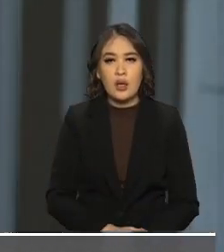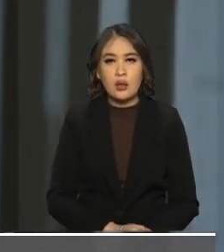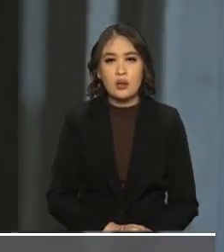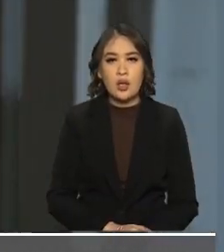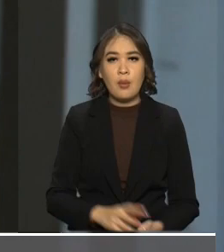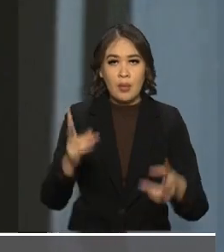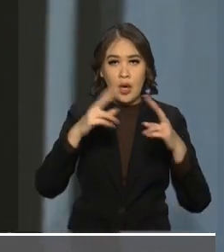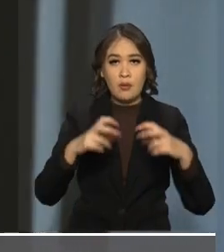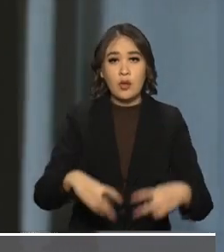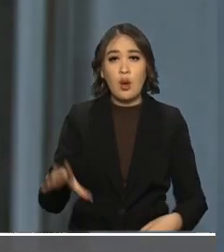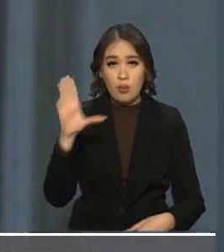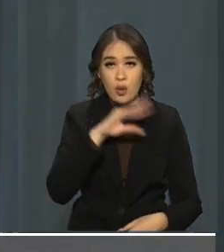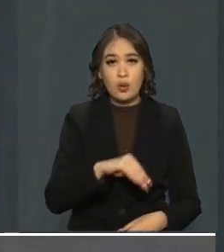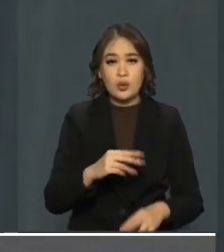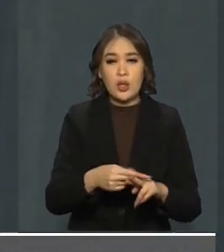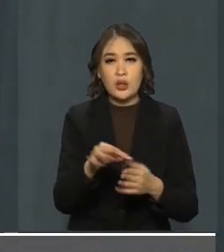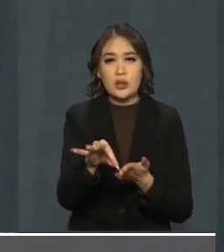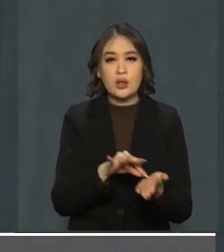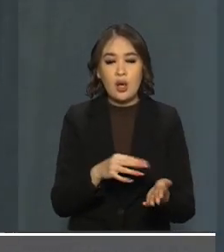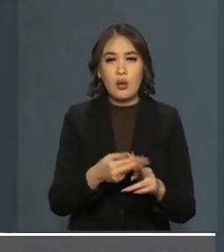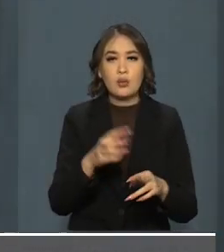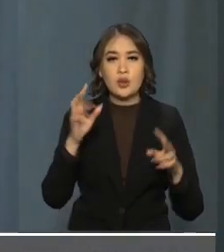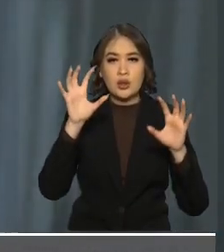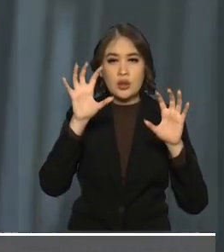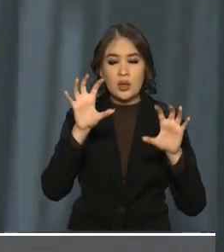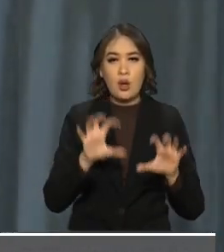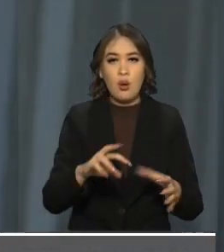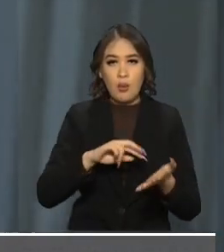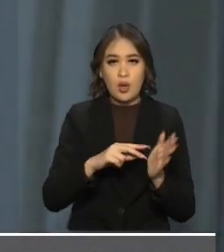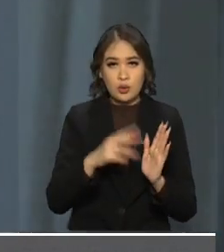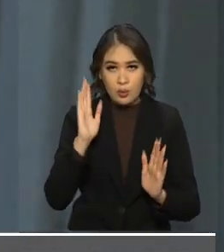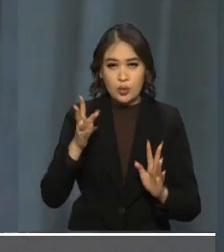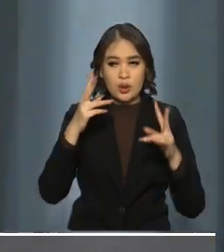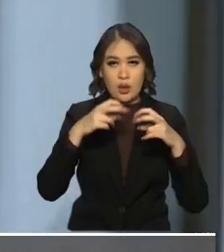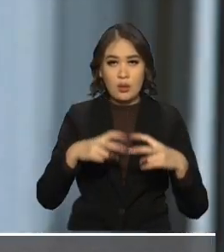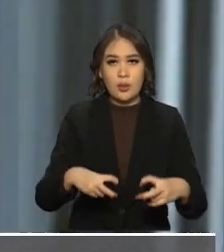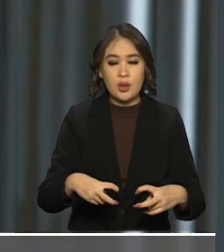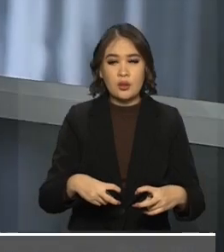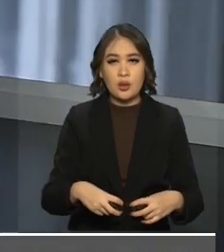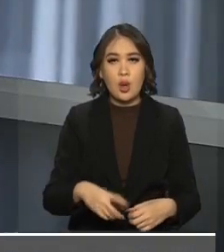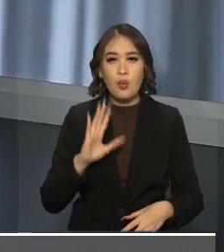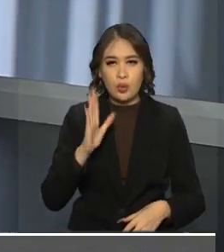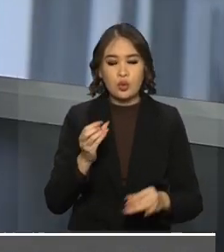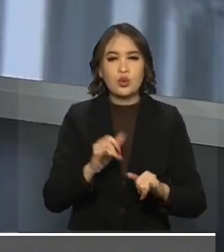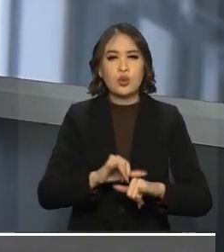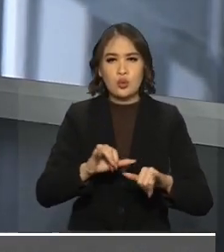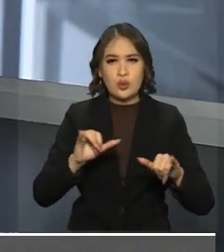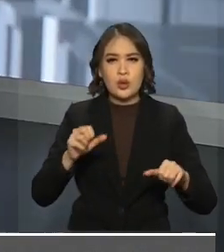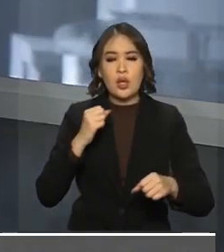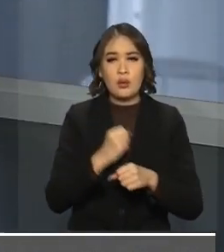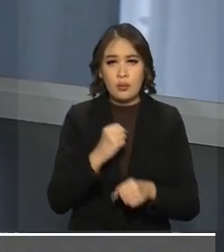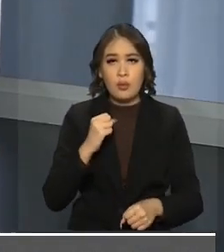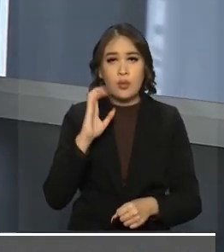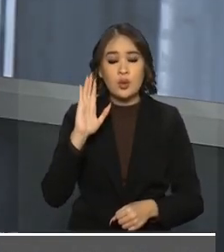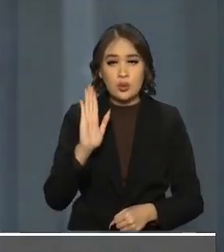прийти и проверять. Да? А по новому законопроекту у нас будет госконтроль без предупреждения? Мы будем усиливать этот институт,